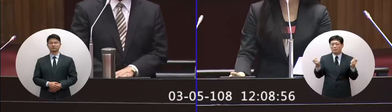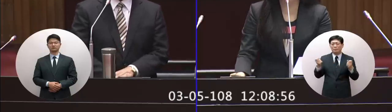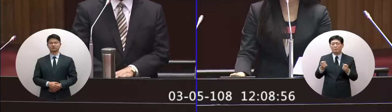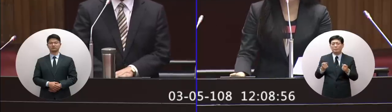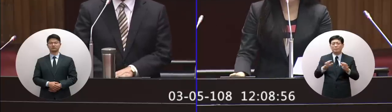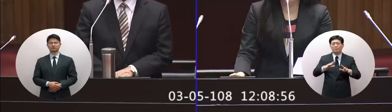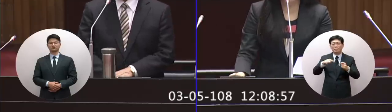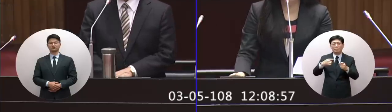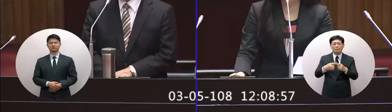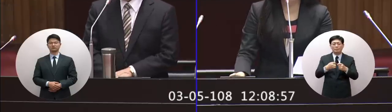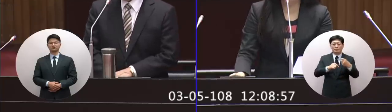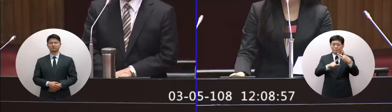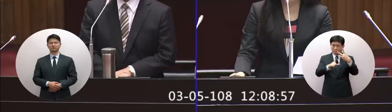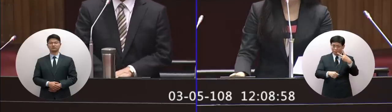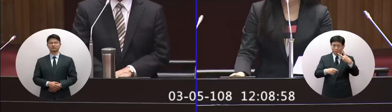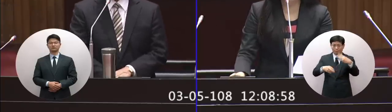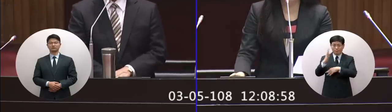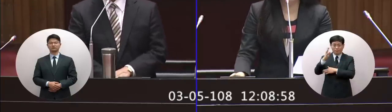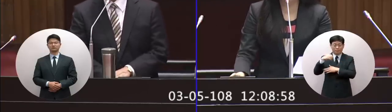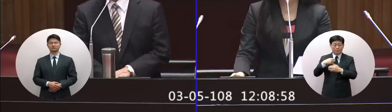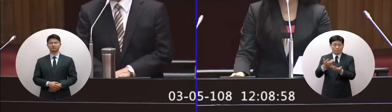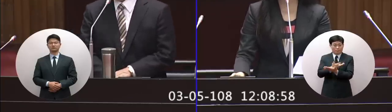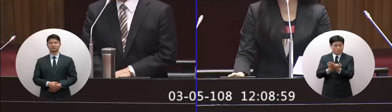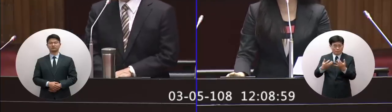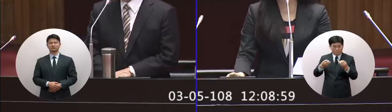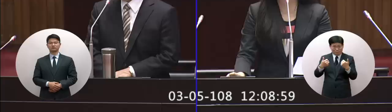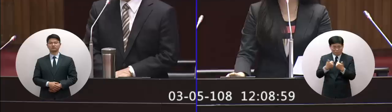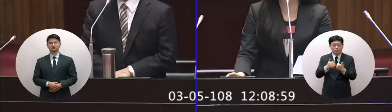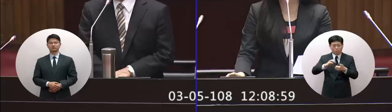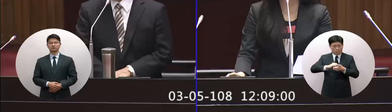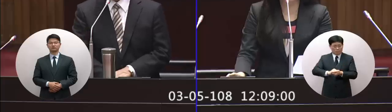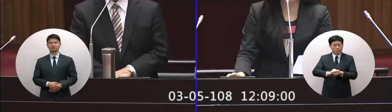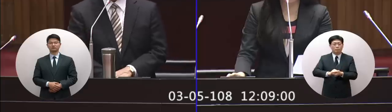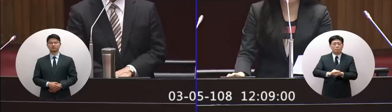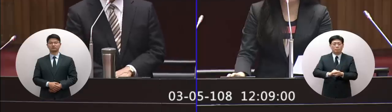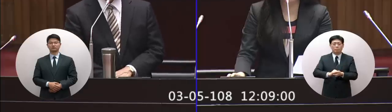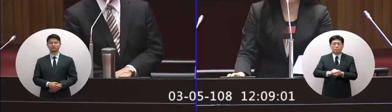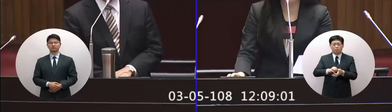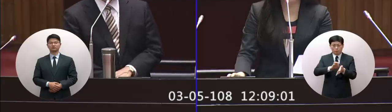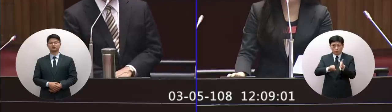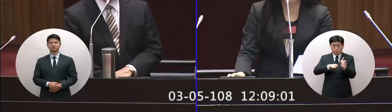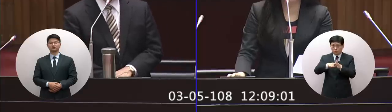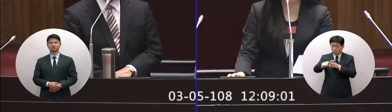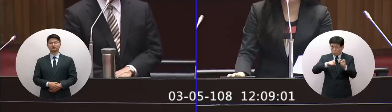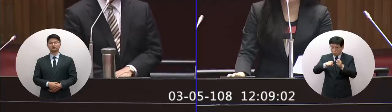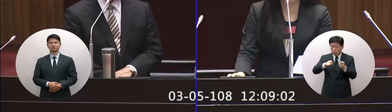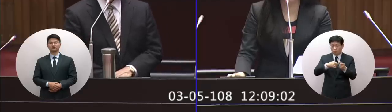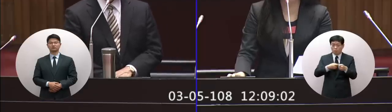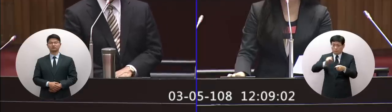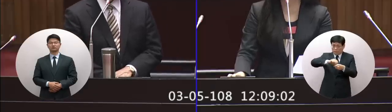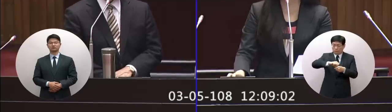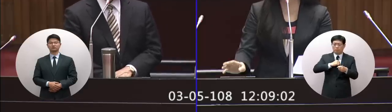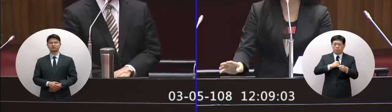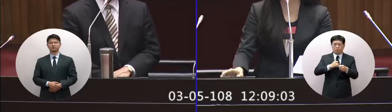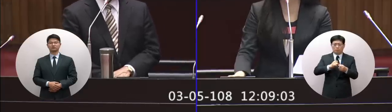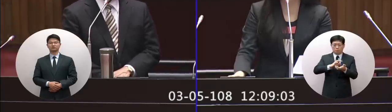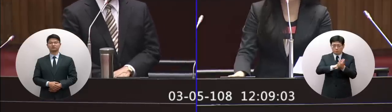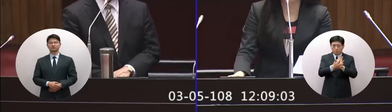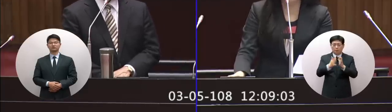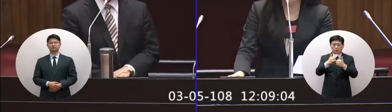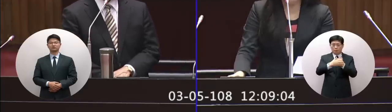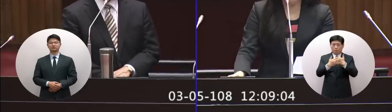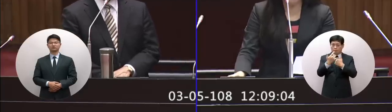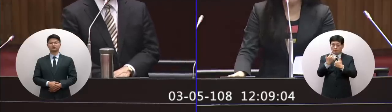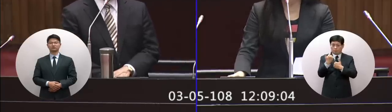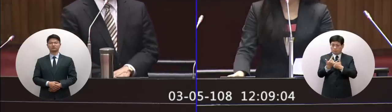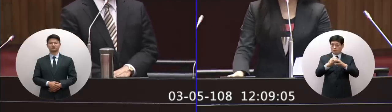久，那今年2月行政机关协调会议当中有确定，就是以这个专案增划变的方式变更为保留地。我想请教一下